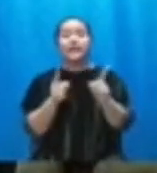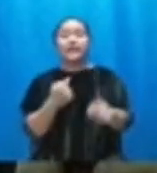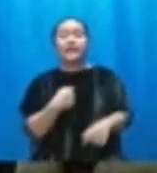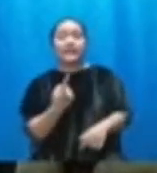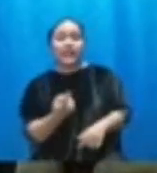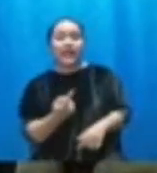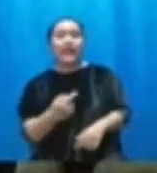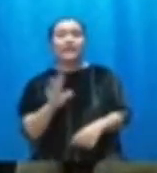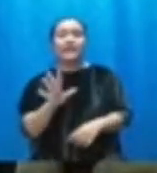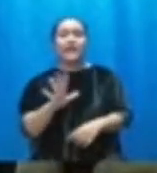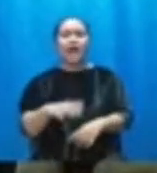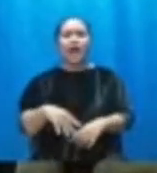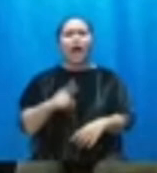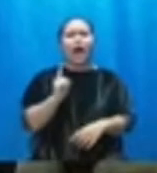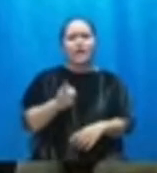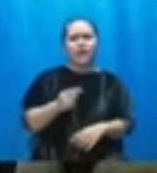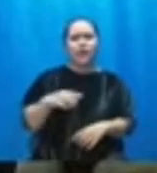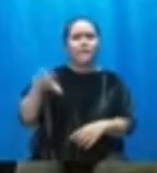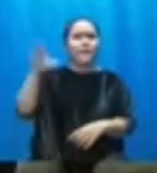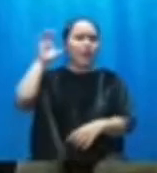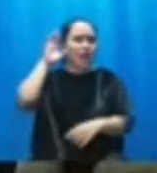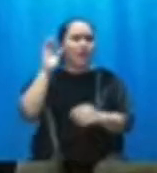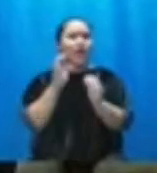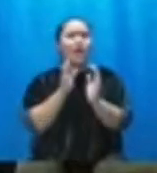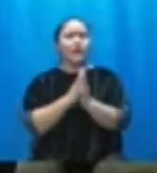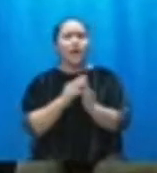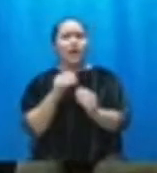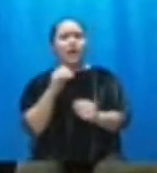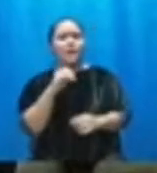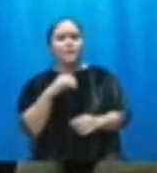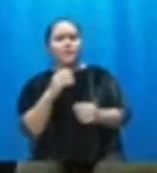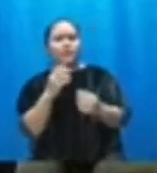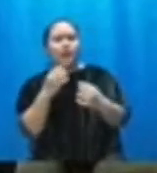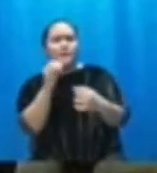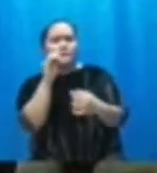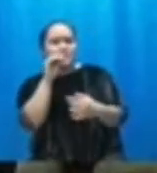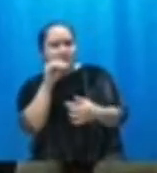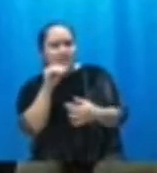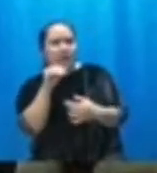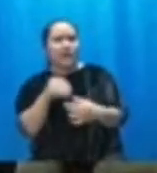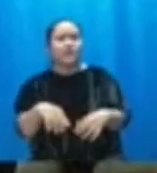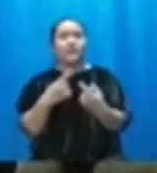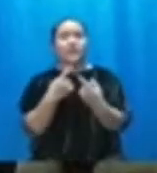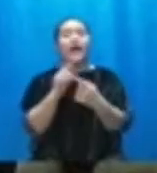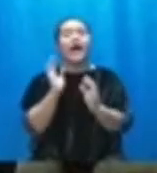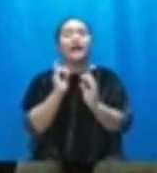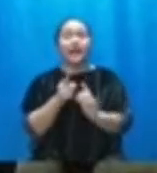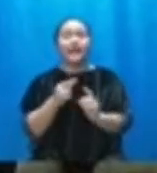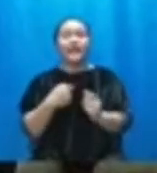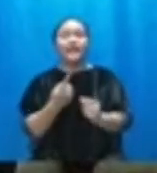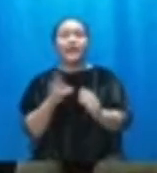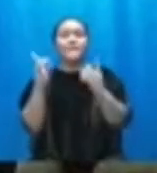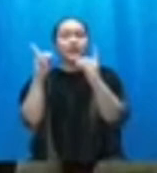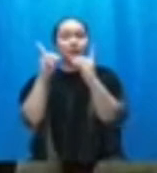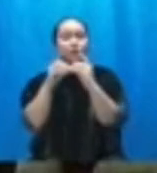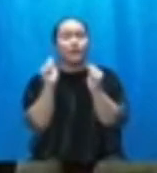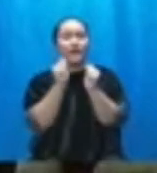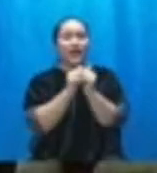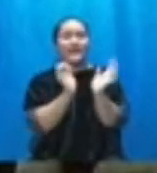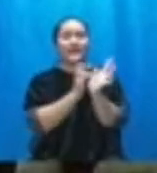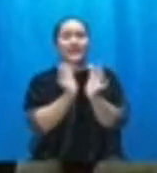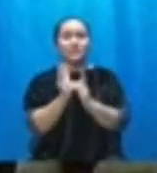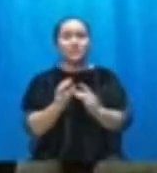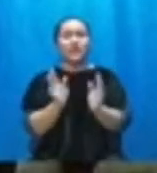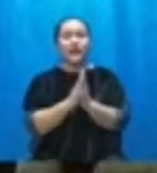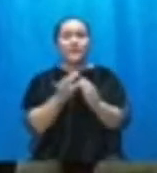tidak bisa hanya membaca Injil tapi juga bertemu dengan Yesus Kristus dan mengungkapkannya dalam kehidupan